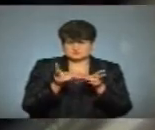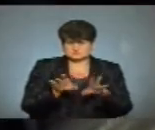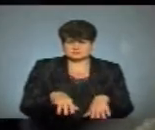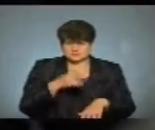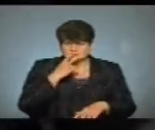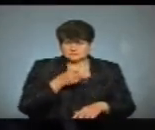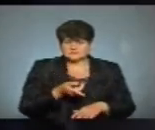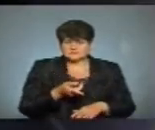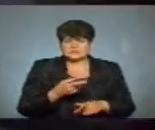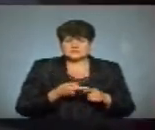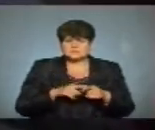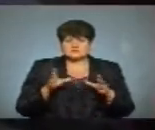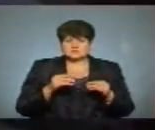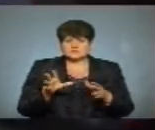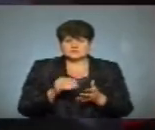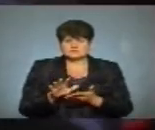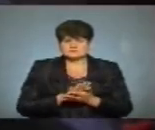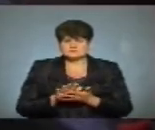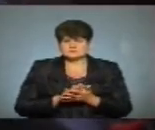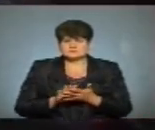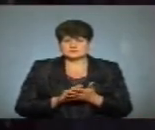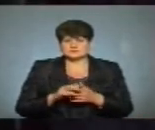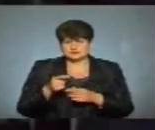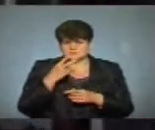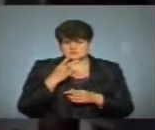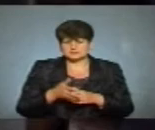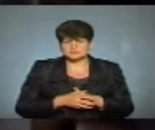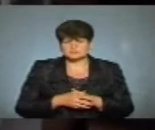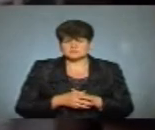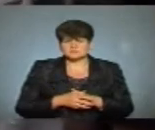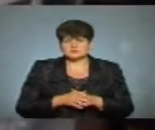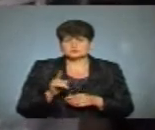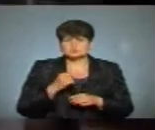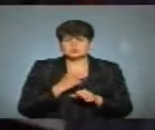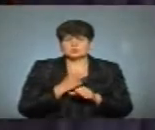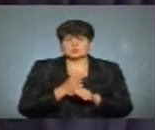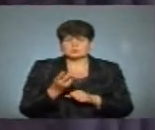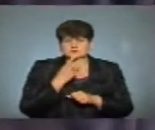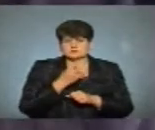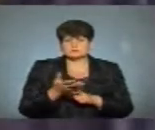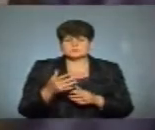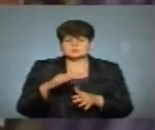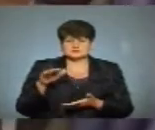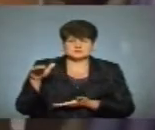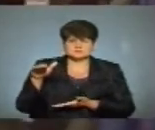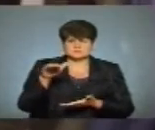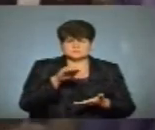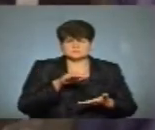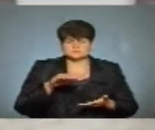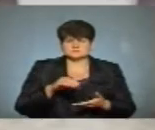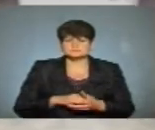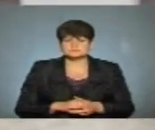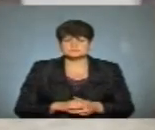зараз все розшивати. А от там навіть теж спереді. Подивіться, що робиться, і то кажуть, скільки було нам є на молі в